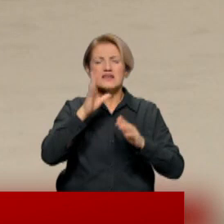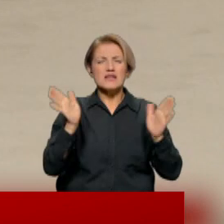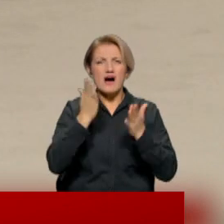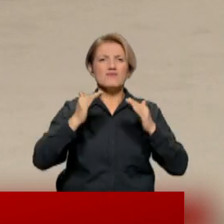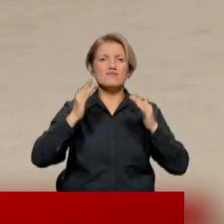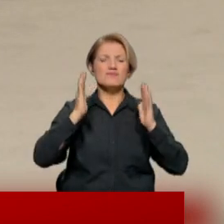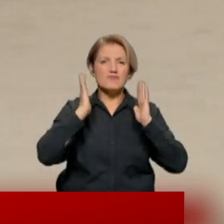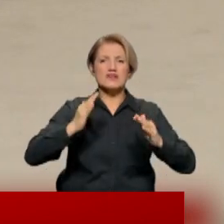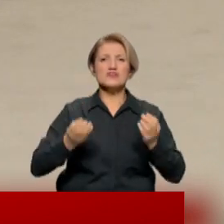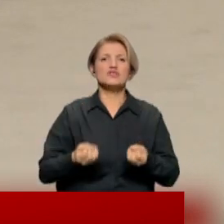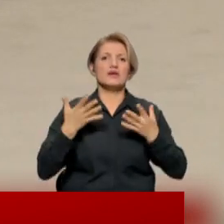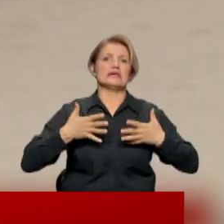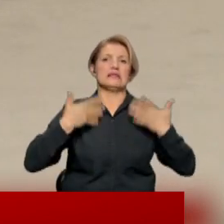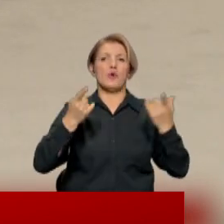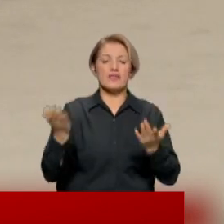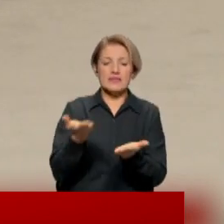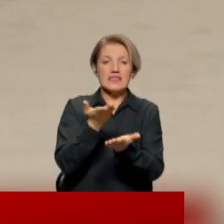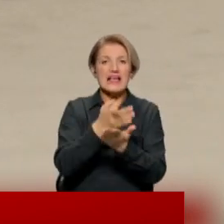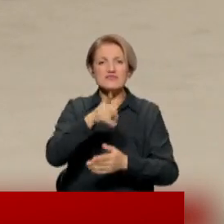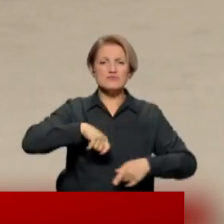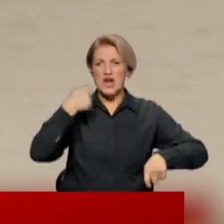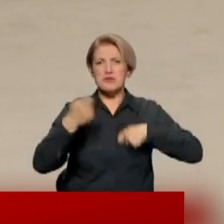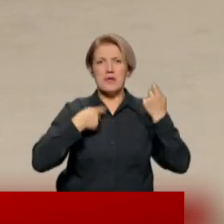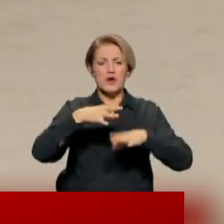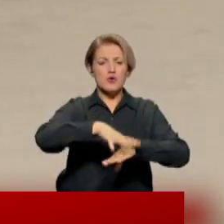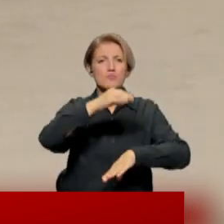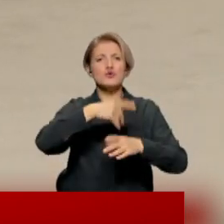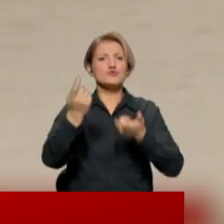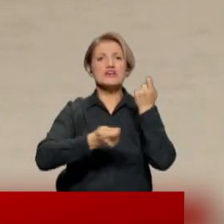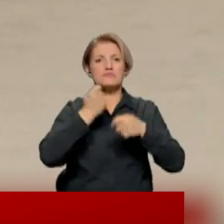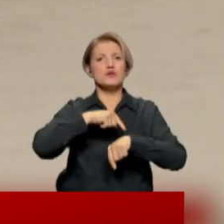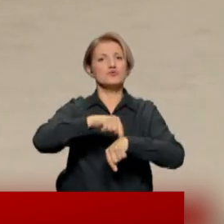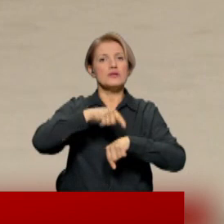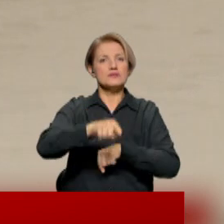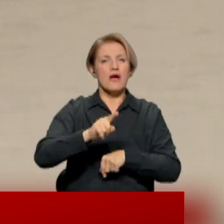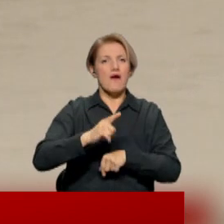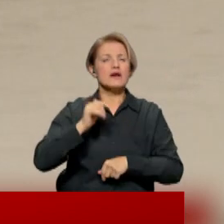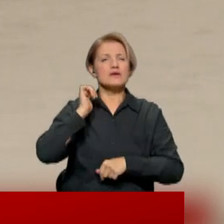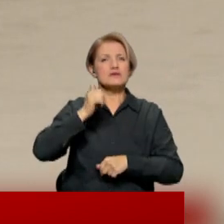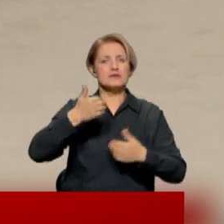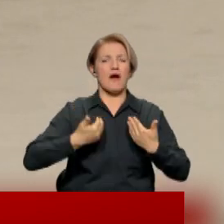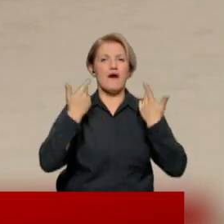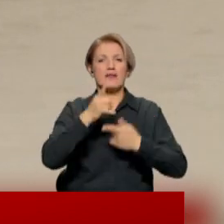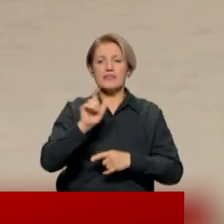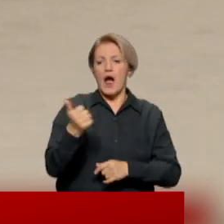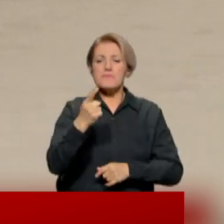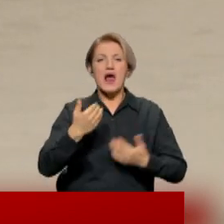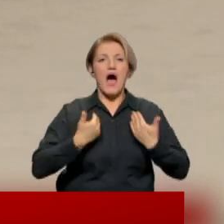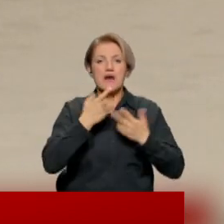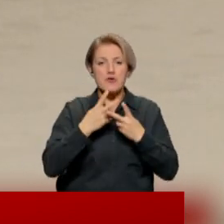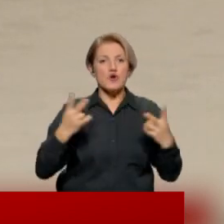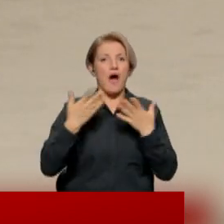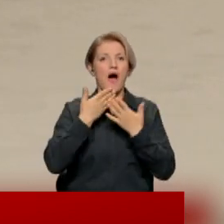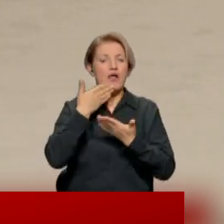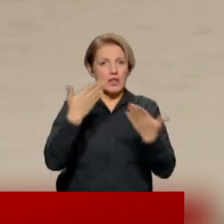fazla kısmaya çalışıyorsunuz getirilen teklifin saçmalığını komisyon çalışmaları sırasında yargıtaydan gelen bir değerle açıklıkla anlattı